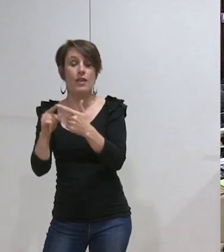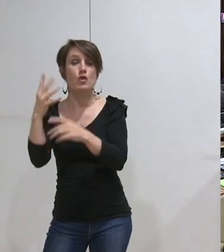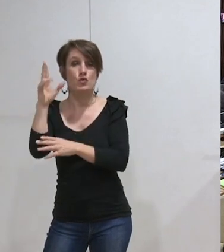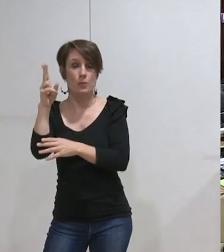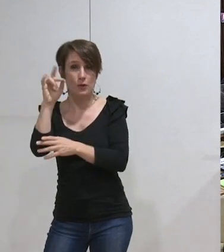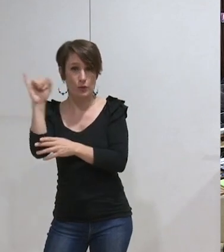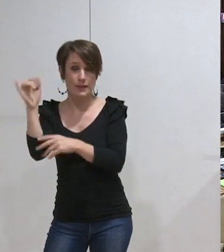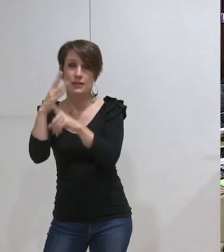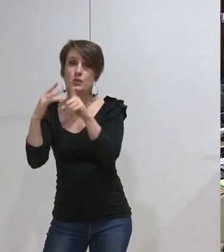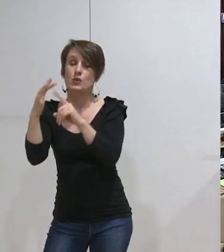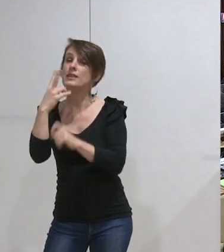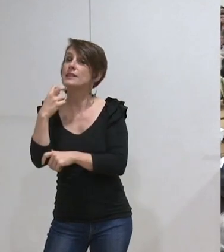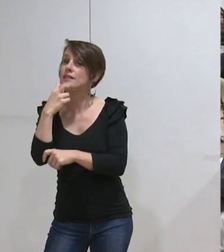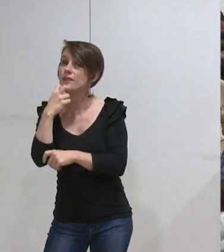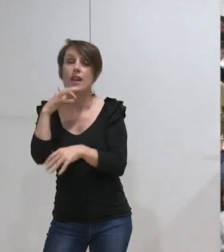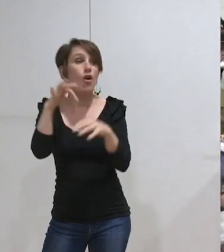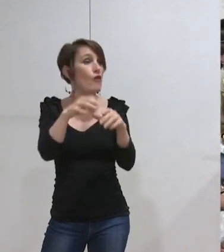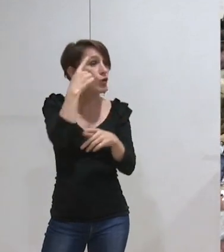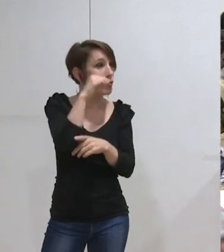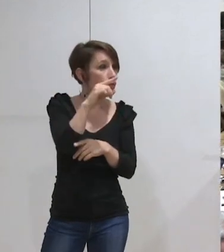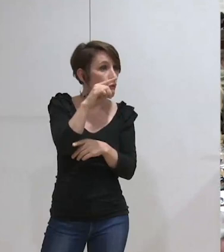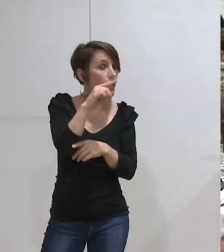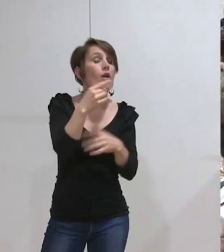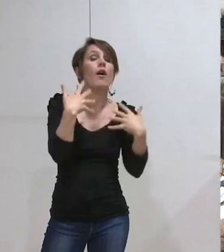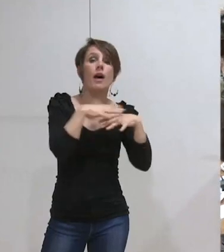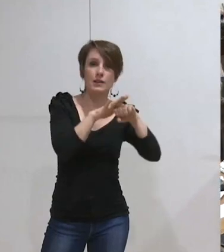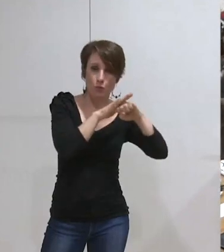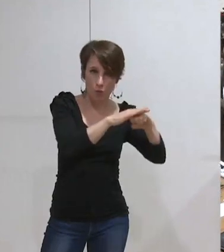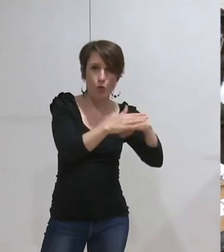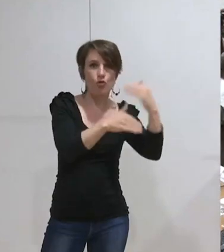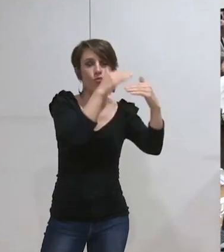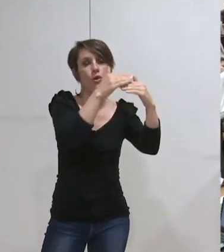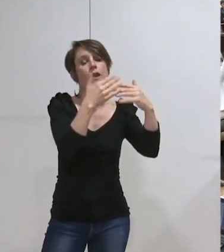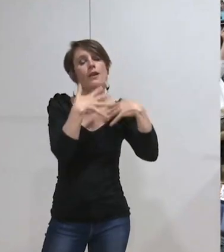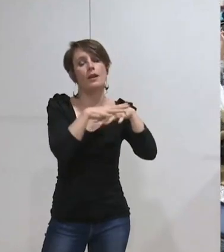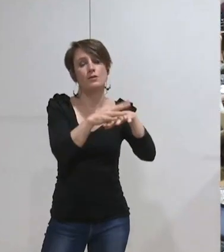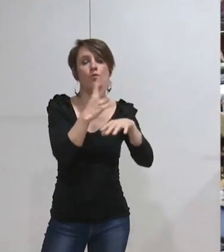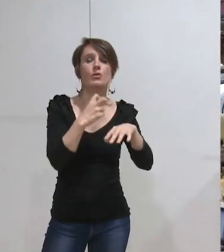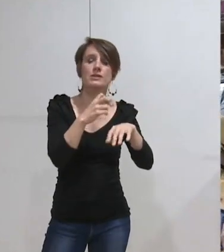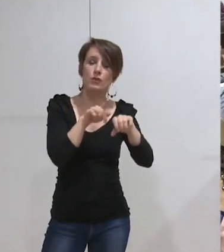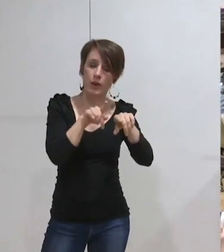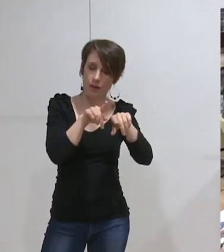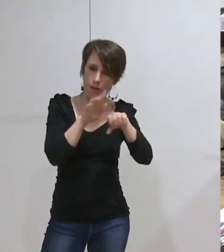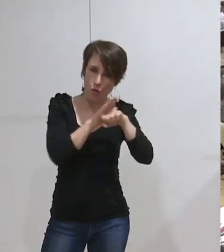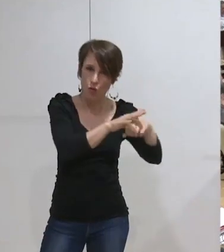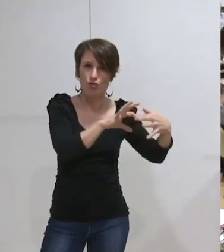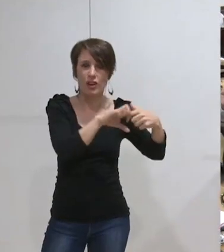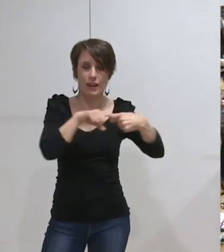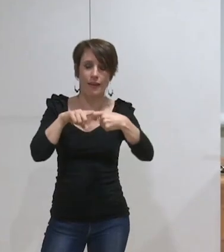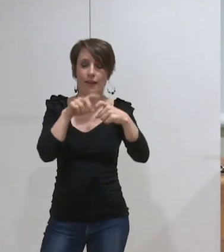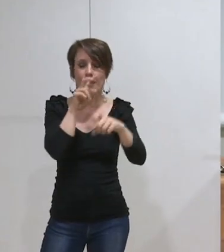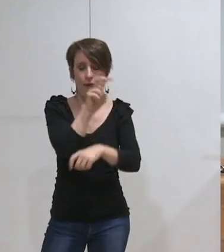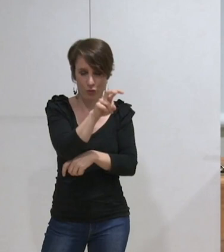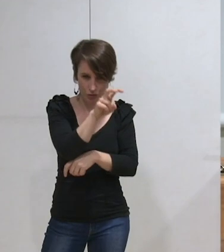UMP udi société civile qui vote pour rassemblement de gauche et de progrès rassemblement citoyen de la gauche et des écologistes cette